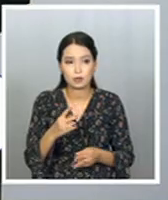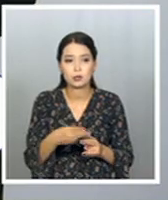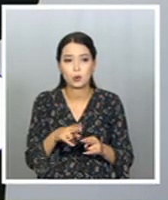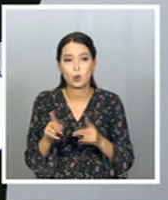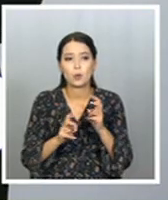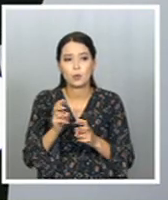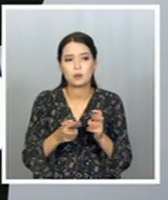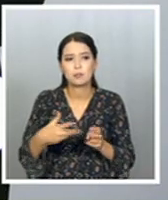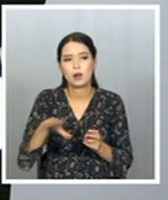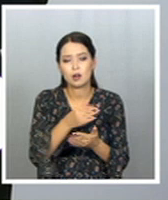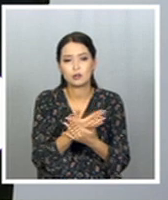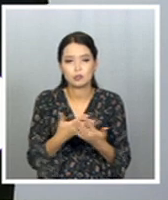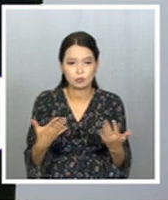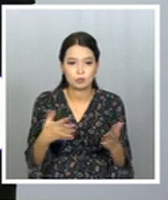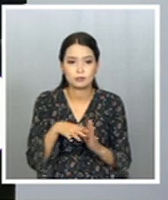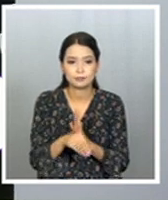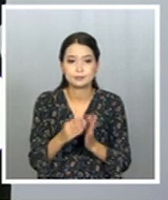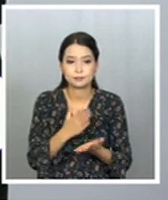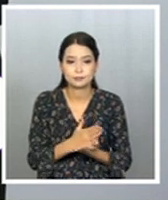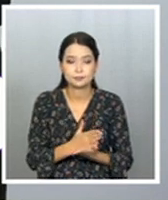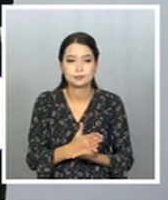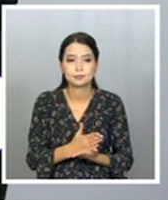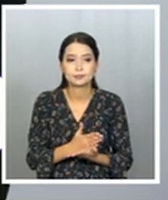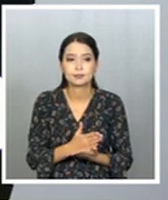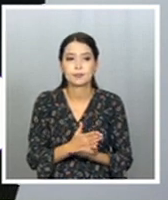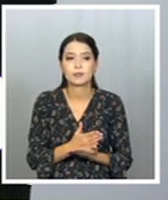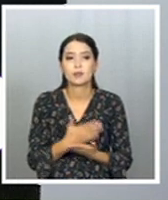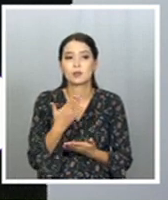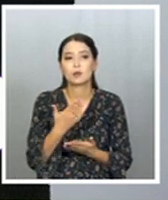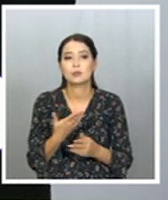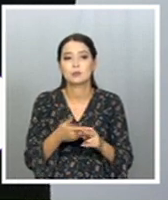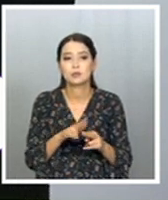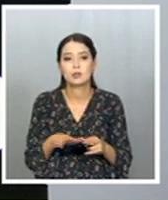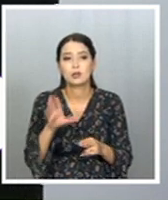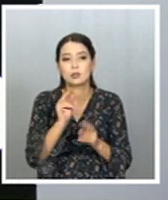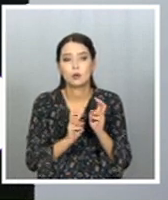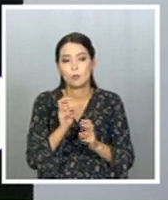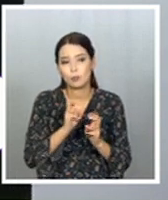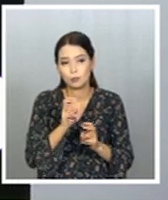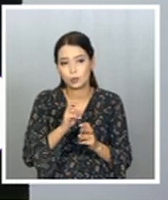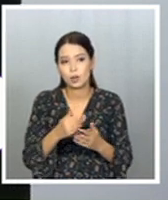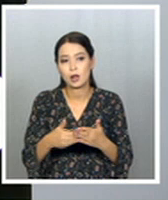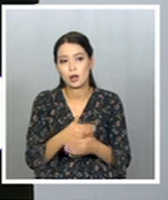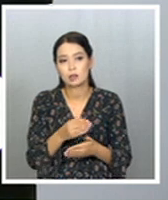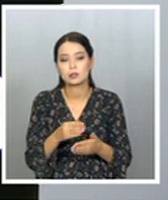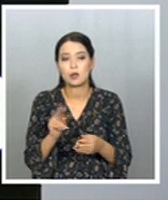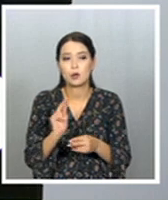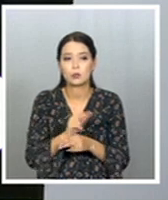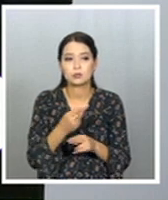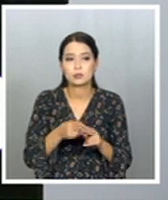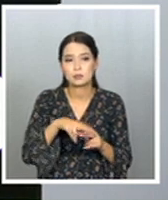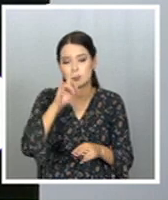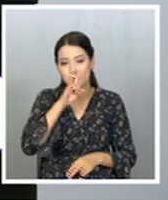өнімнің барлық түрін алуға болады екен. Жалпы мұнайды қайта өңдеу кезінде бензин,